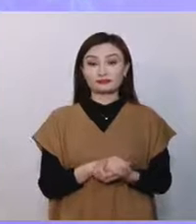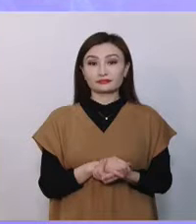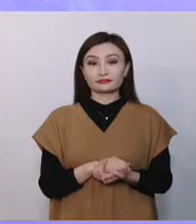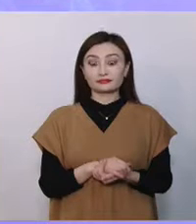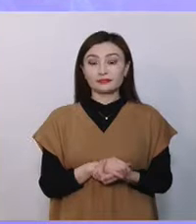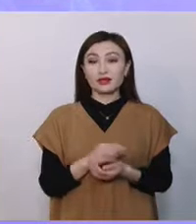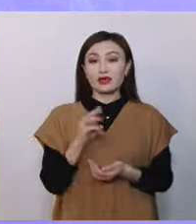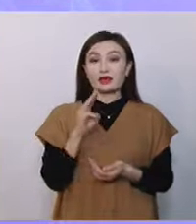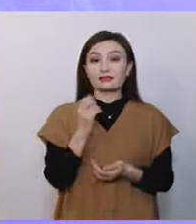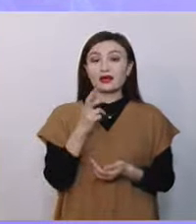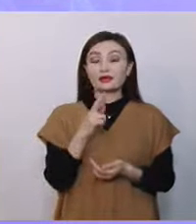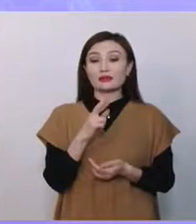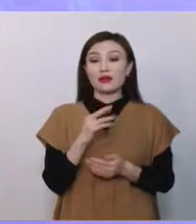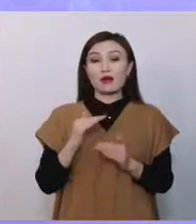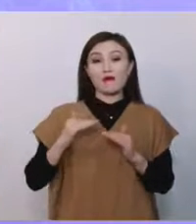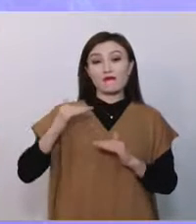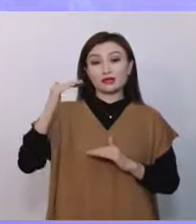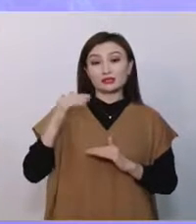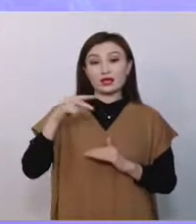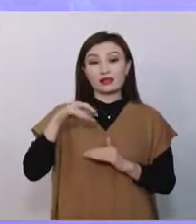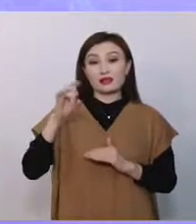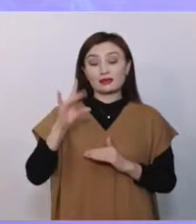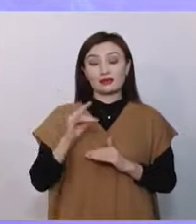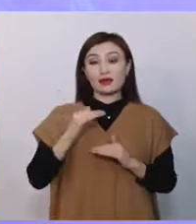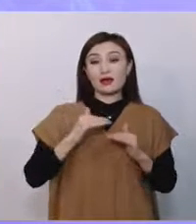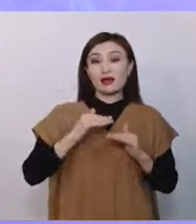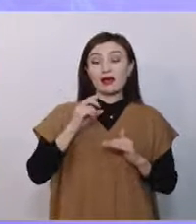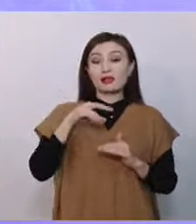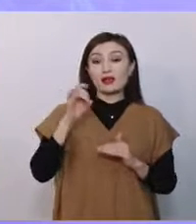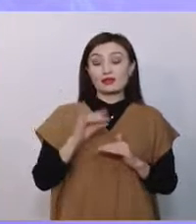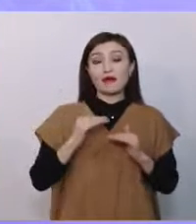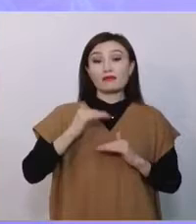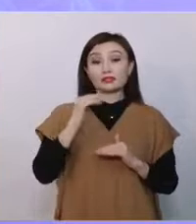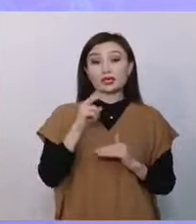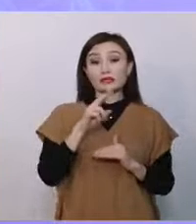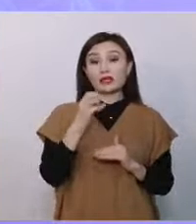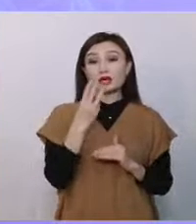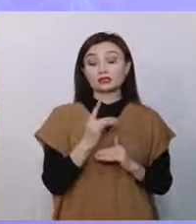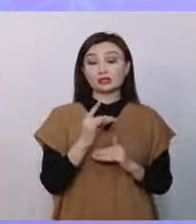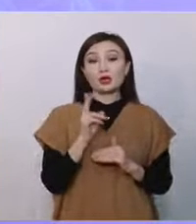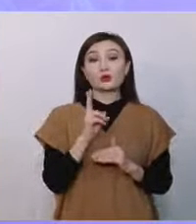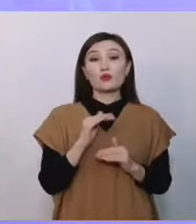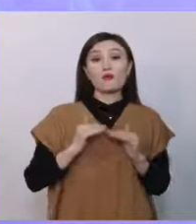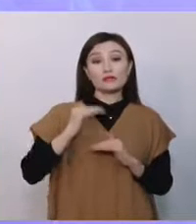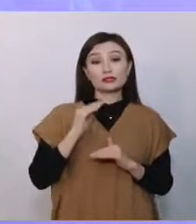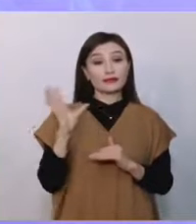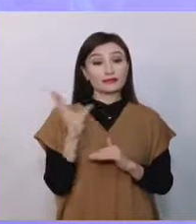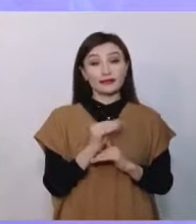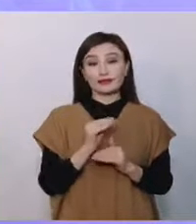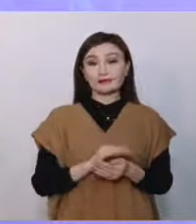то я выше лены лена выше даши кто выше всех